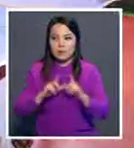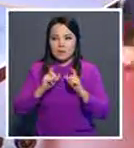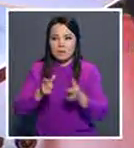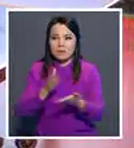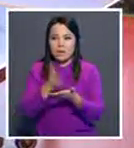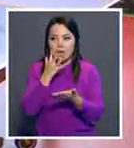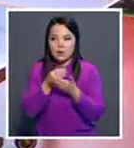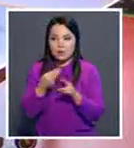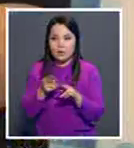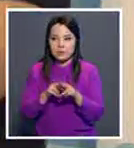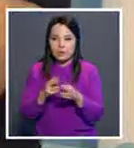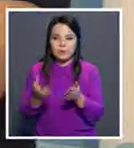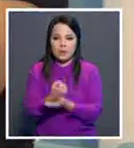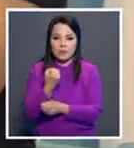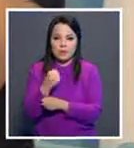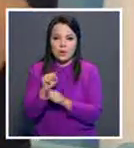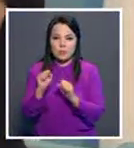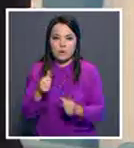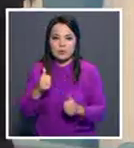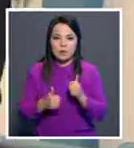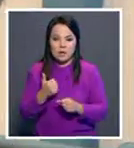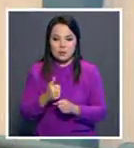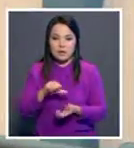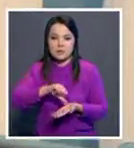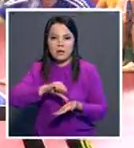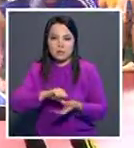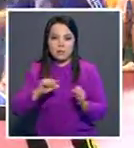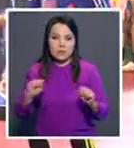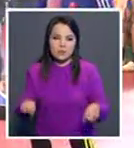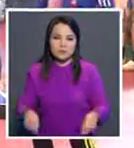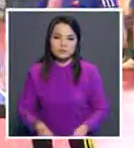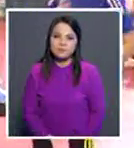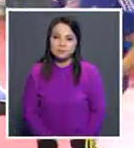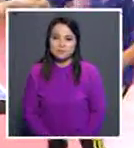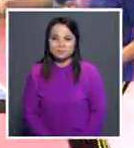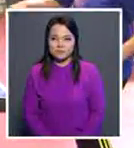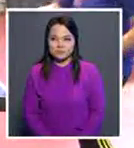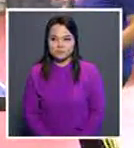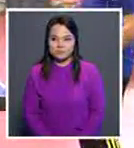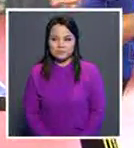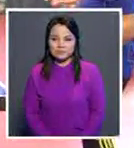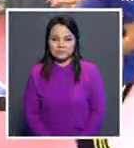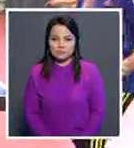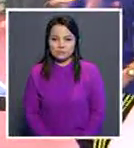кегок акционерлік қоғамының намысын қорғайтын болады. Руслан Нұрлонұлы, Бекзат Сәбитұлы, Қазақстан ұлттық телеарнасы,